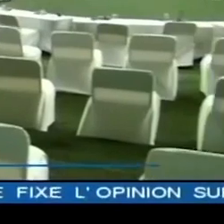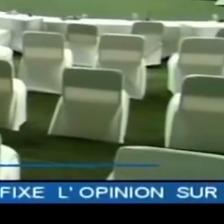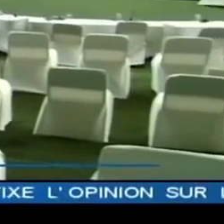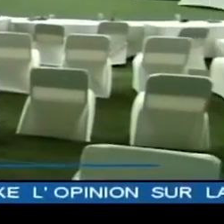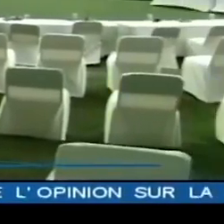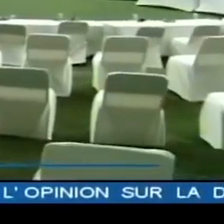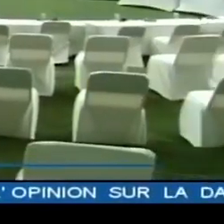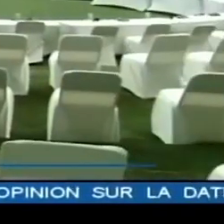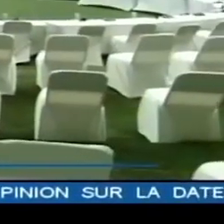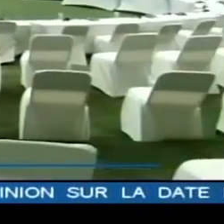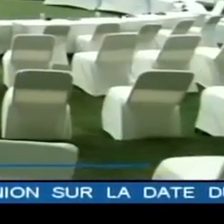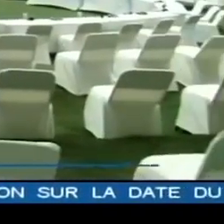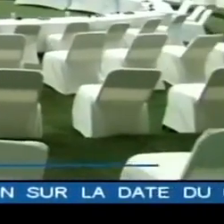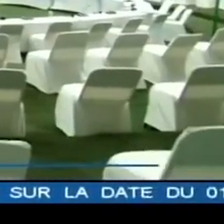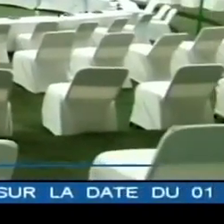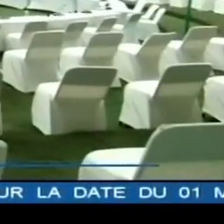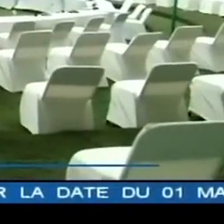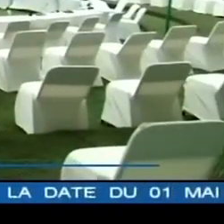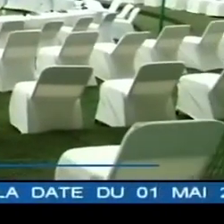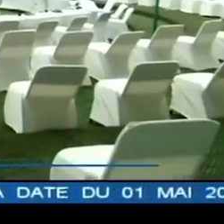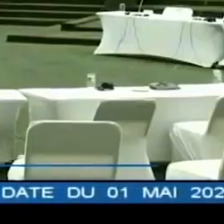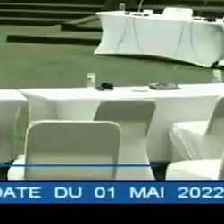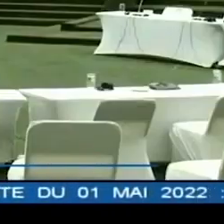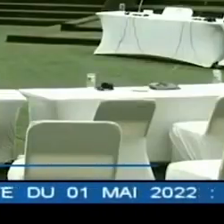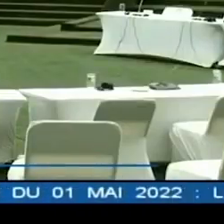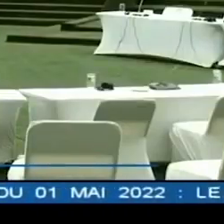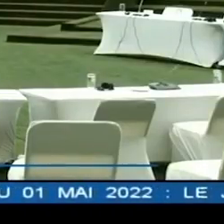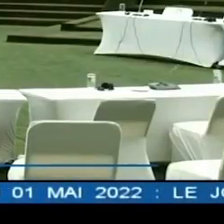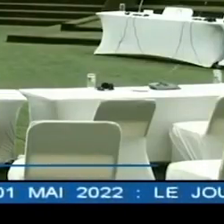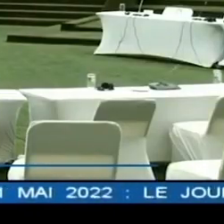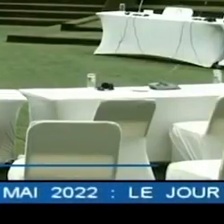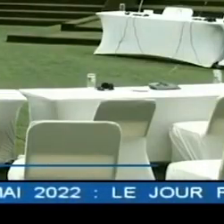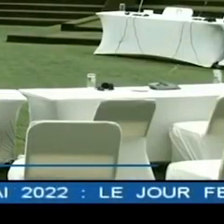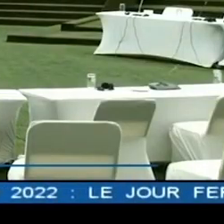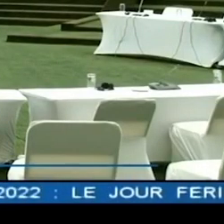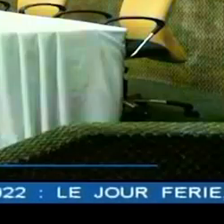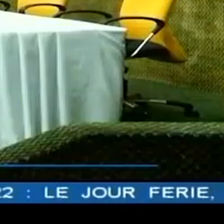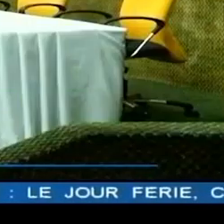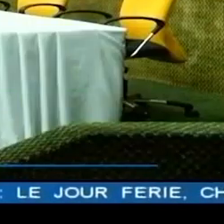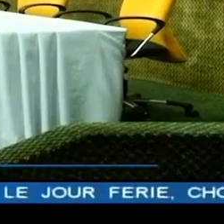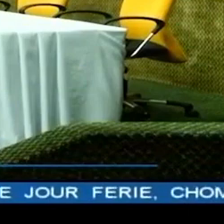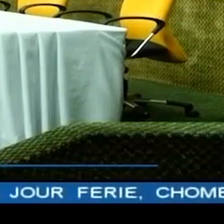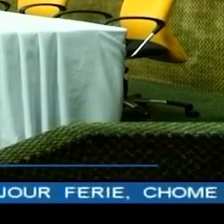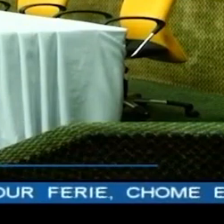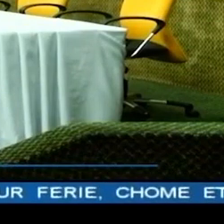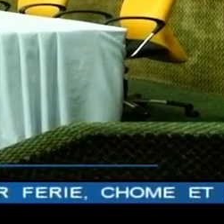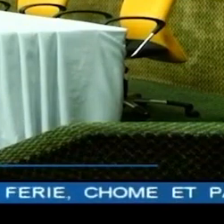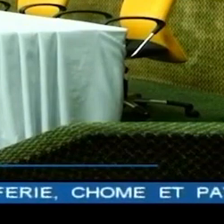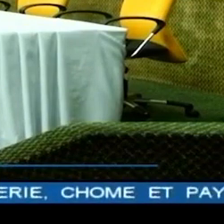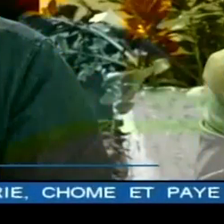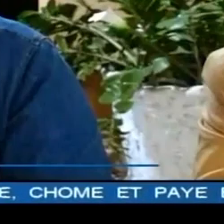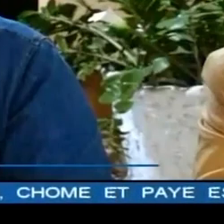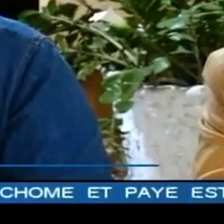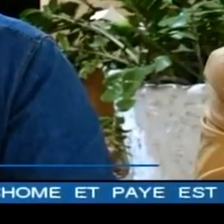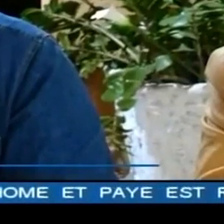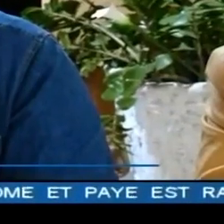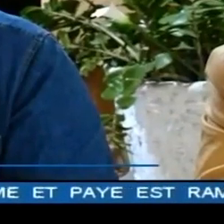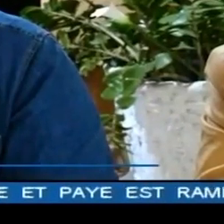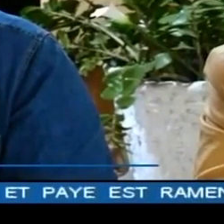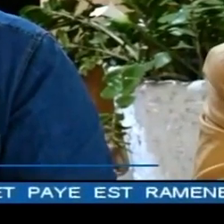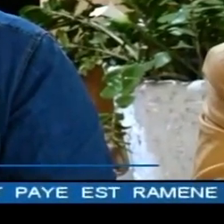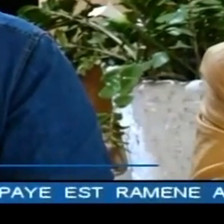zambie vont bon train porteur d'un message du chef de l'état congolais auprès de son homologue zambien le mandataire spécial